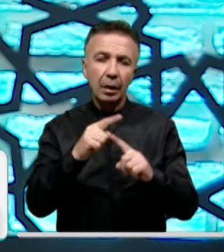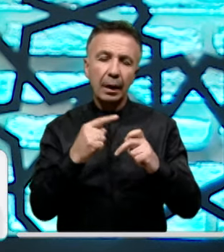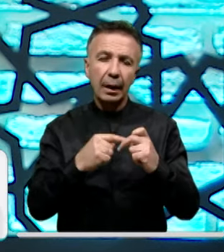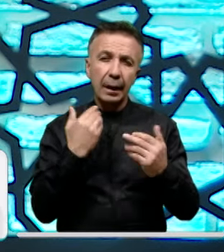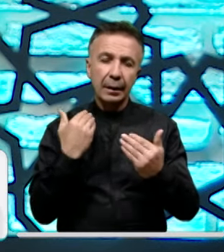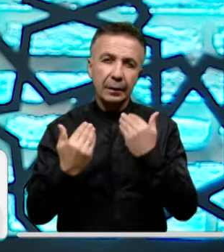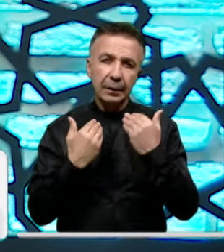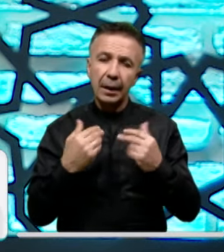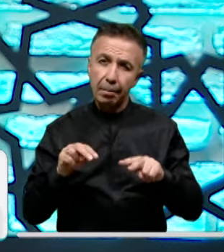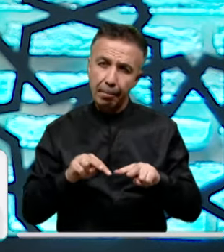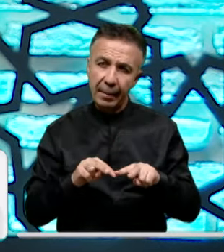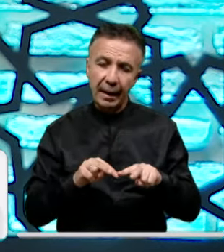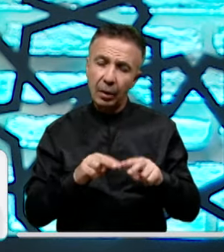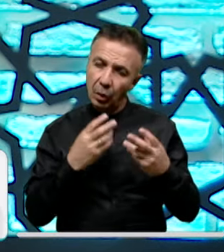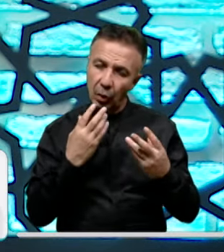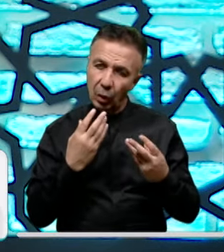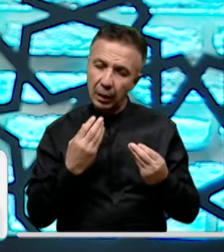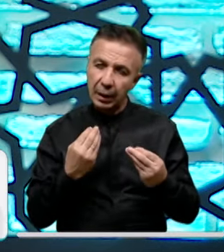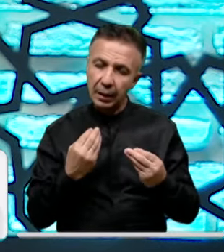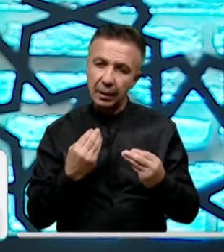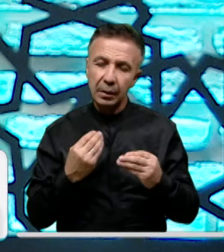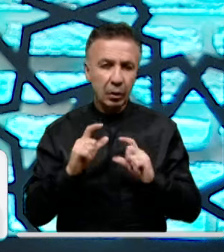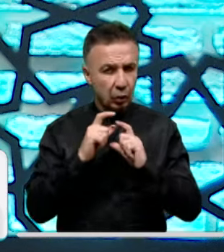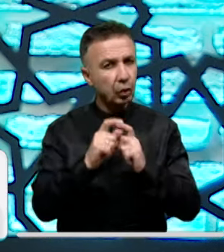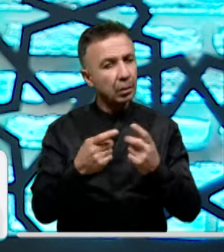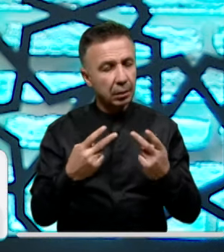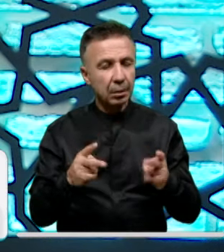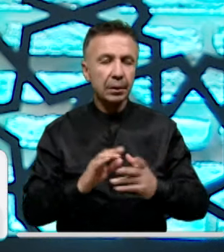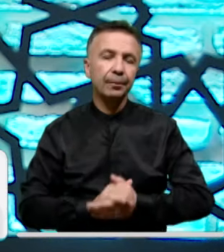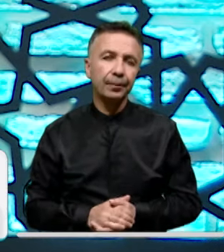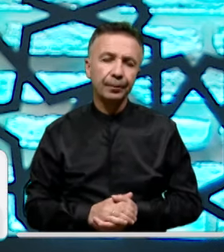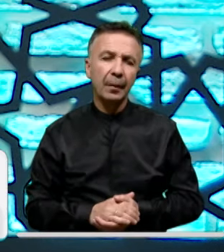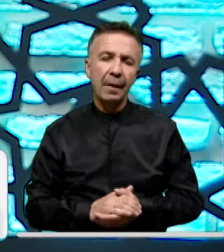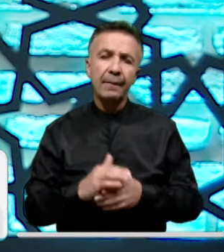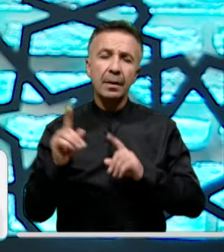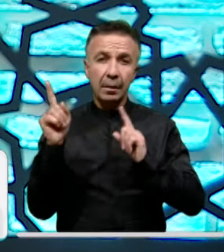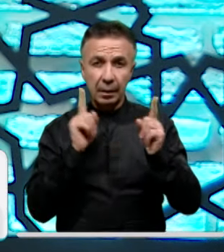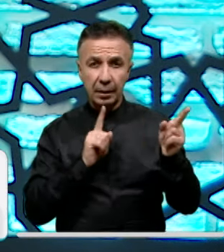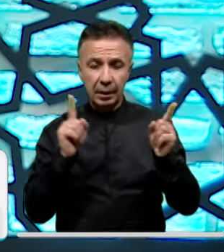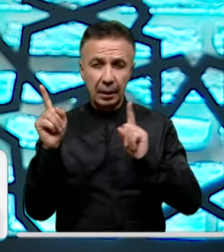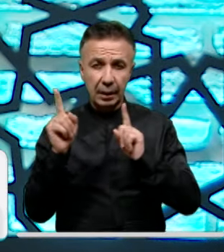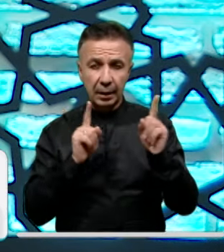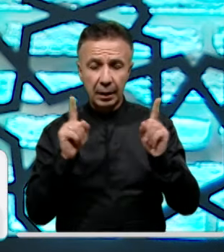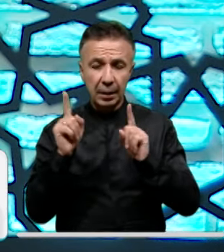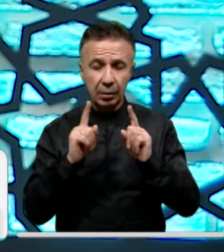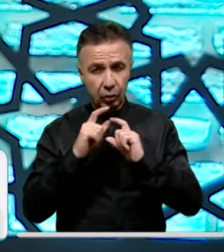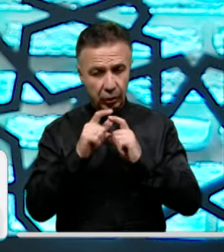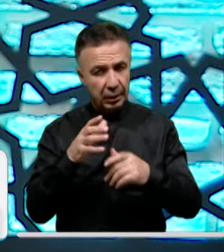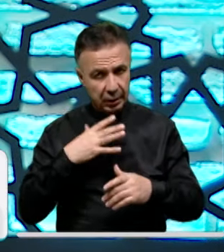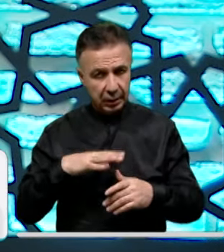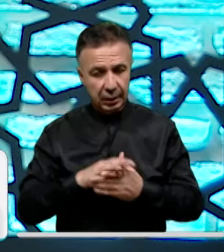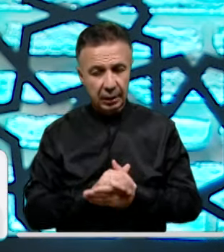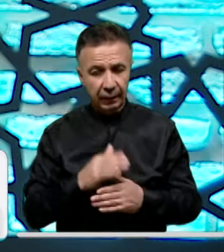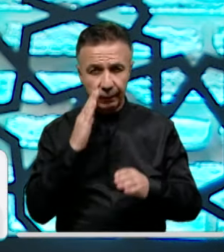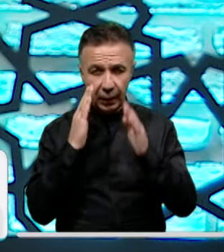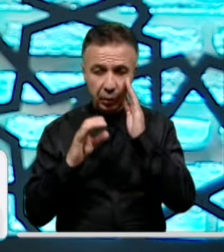@diyanet.gov.tr adresi üzerinden de mail yoluyla sorularınızı bize iletmeniz mümkün. Ve sosyal medya üzerinden soru sormak isterseniz